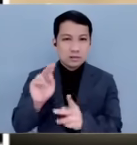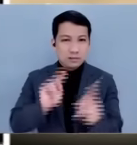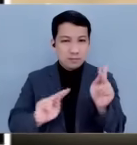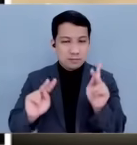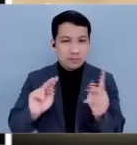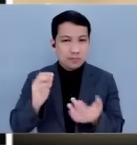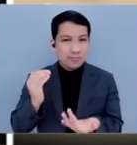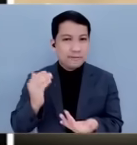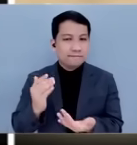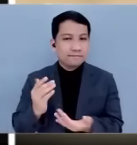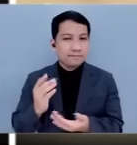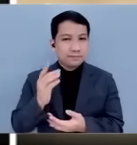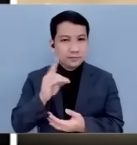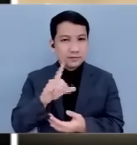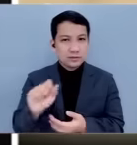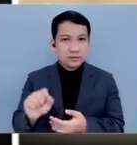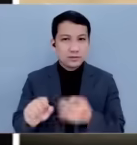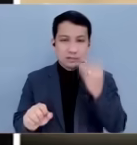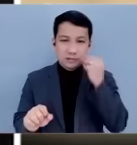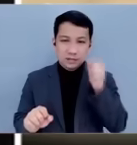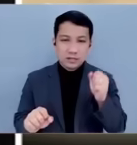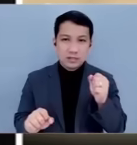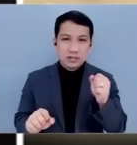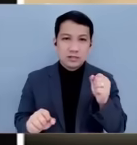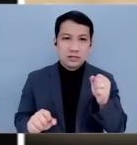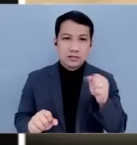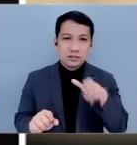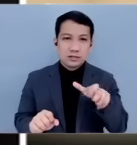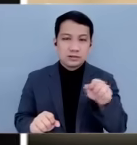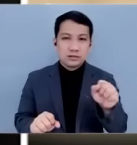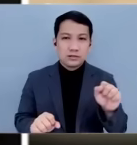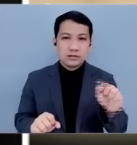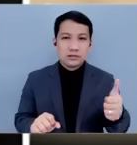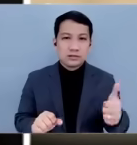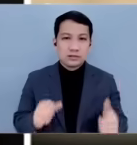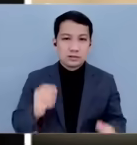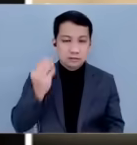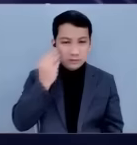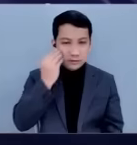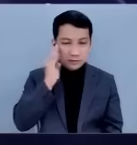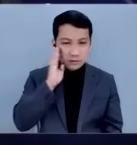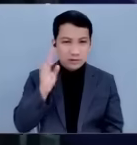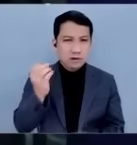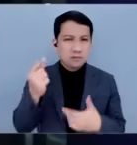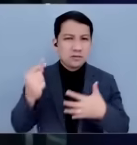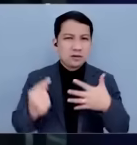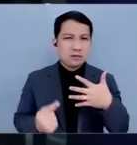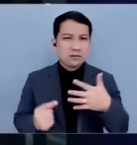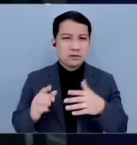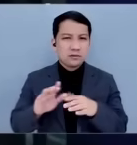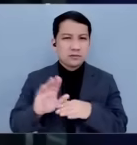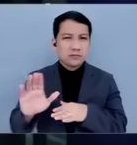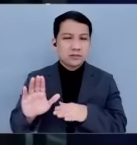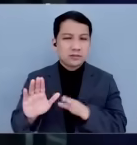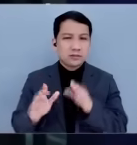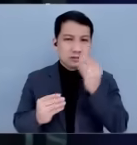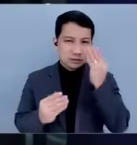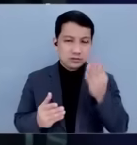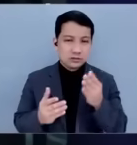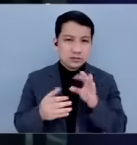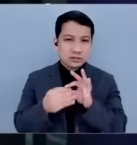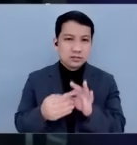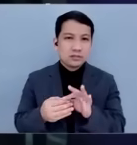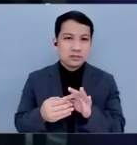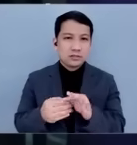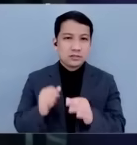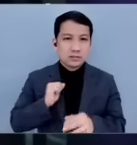Dulce, Marisa Sanchez, Jeffrey Hidalgo, Mark Bautista at marami pang malalaking bituin. Present din sa event si Senator